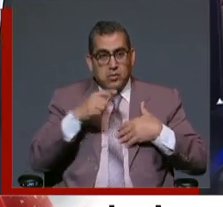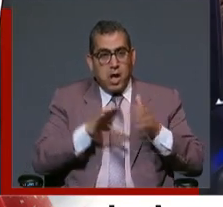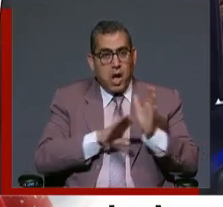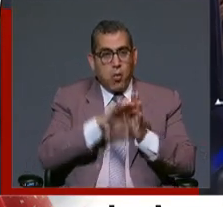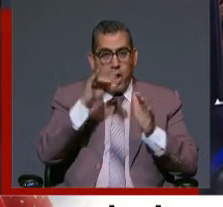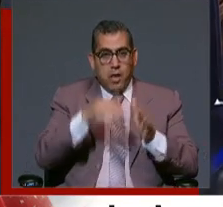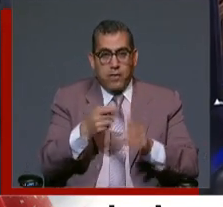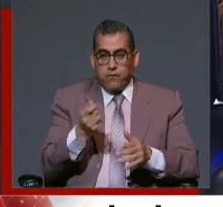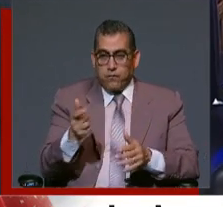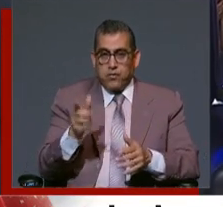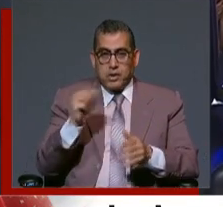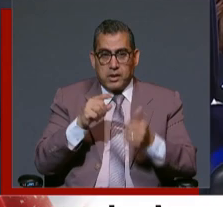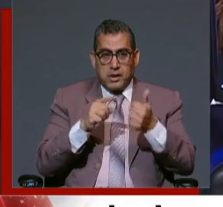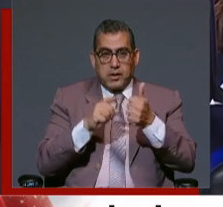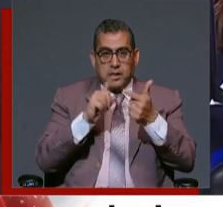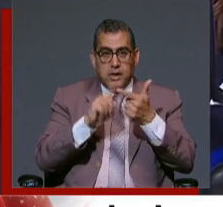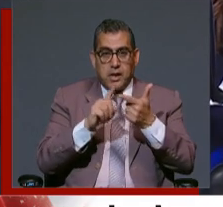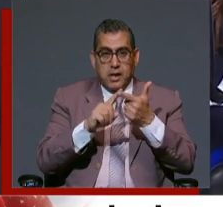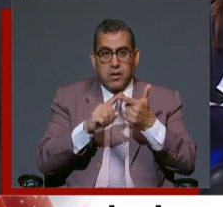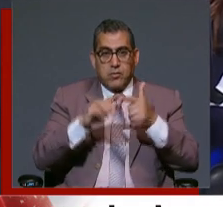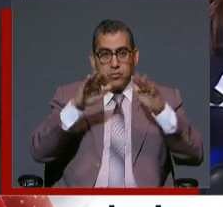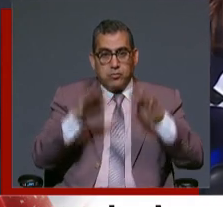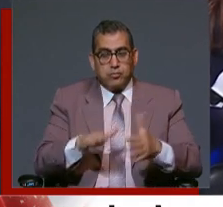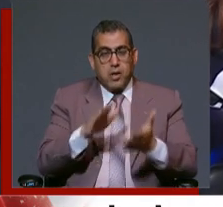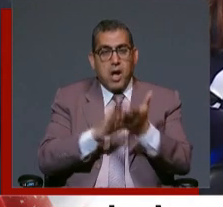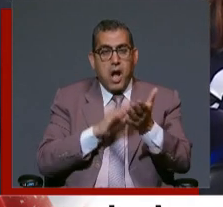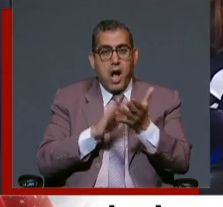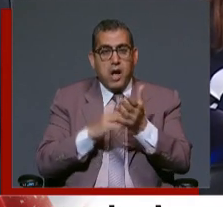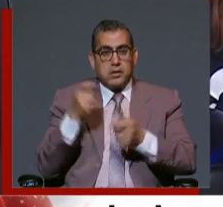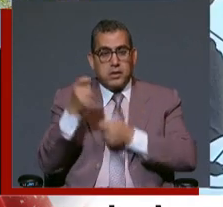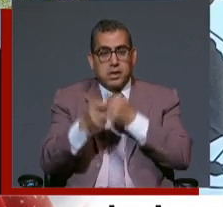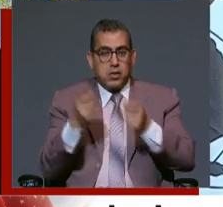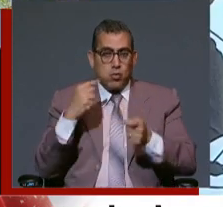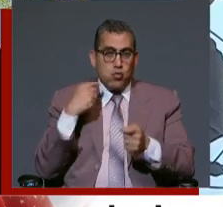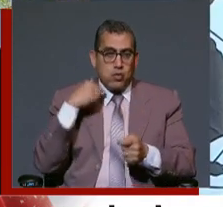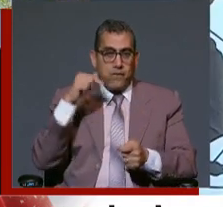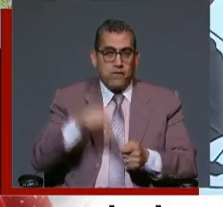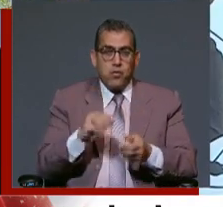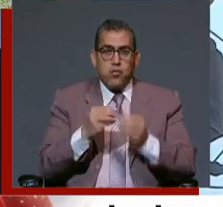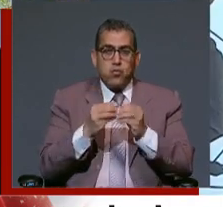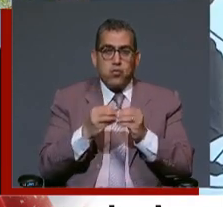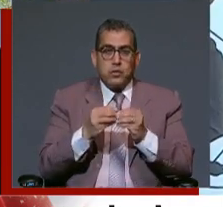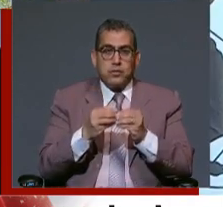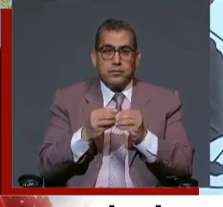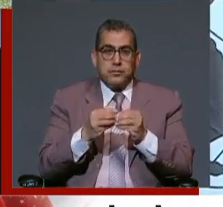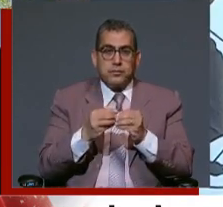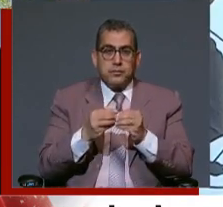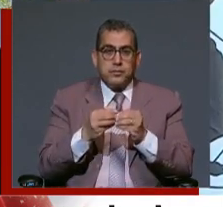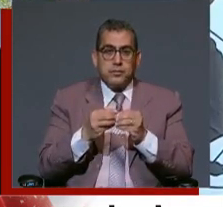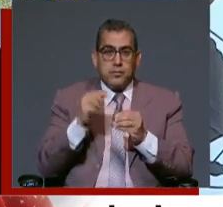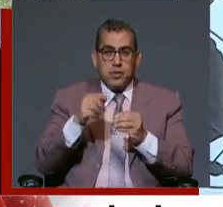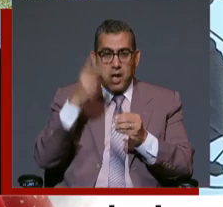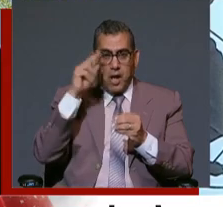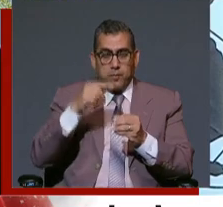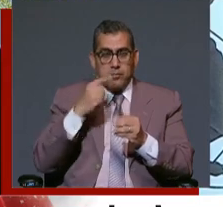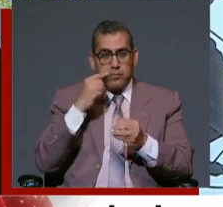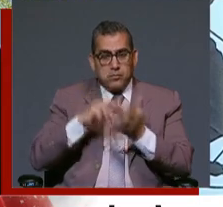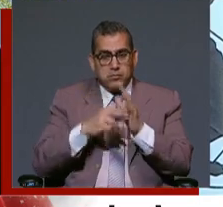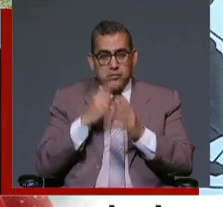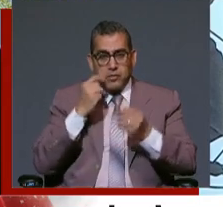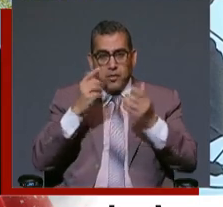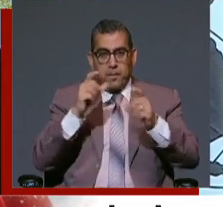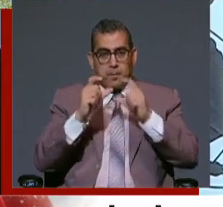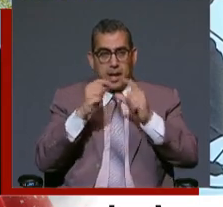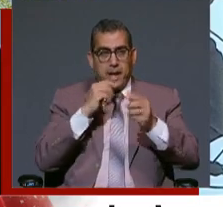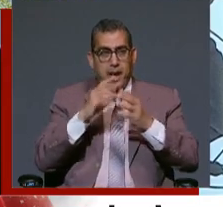من جانب، وخفض مخاطر هذه التمويلات من جانب آخر، عن طريق بناء هياكل مالية